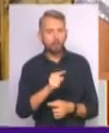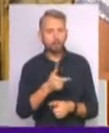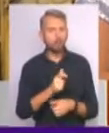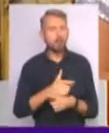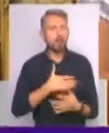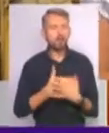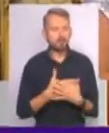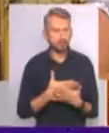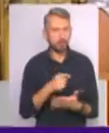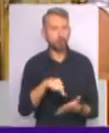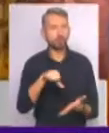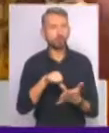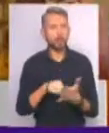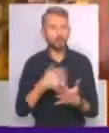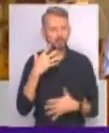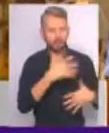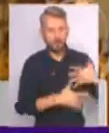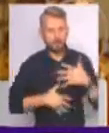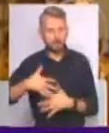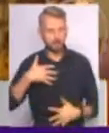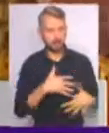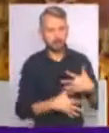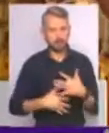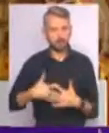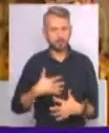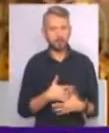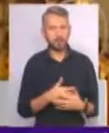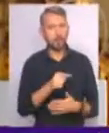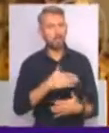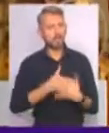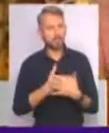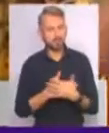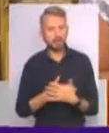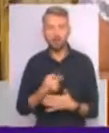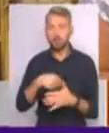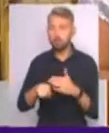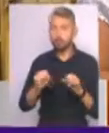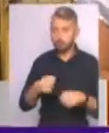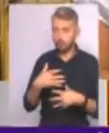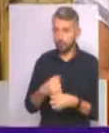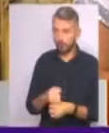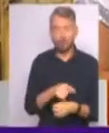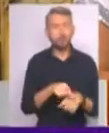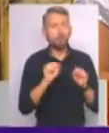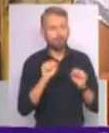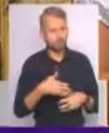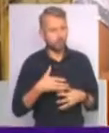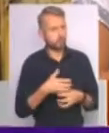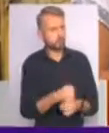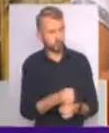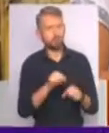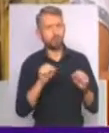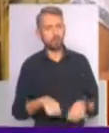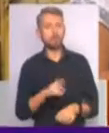То есть он участвует в обменных процессах. Он активно участвует в обменных процессах. Его можно, да, убрать.